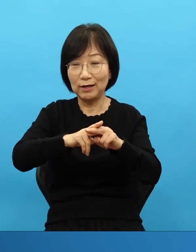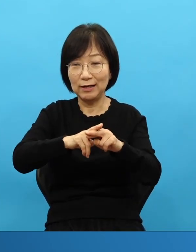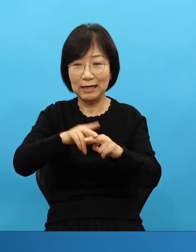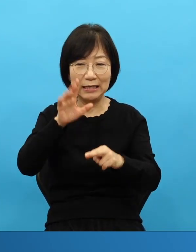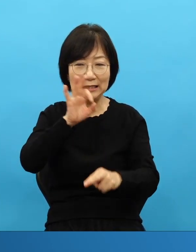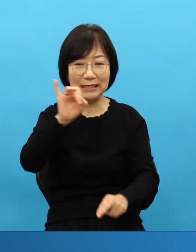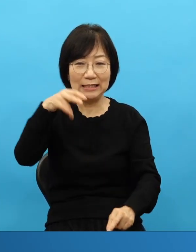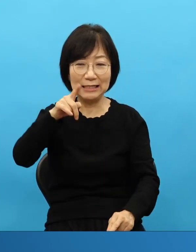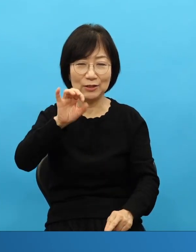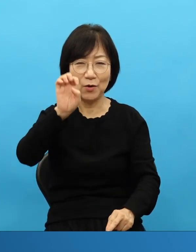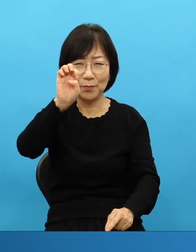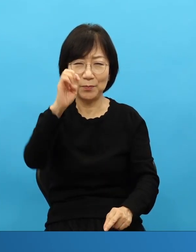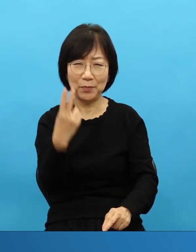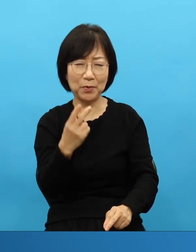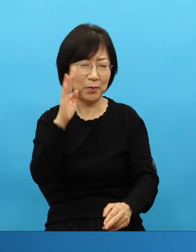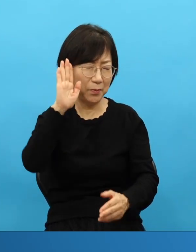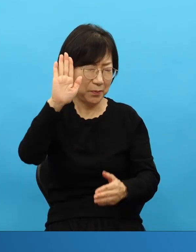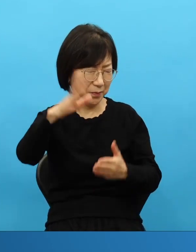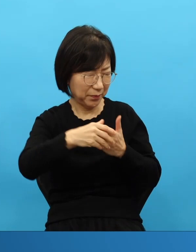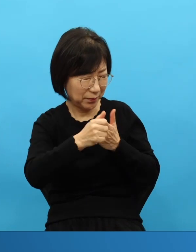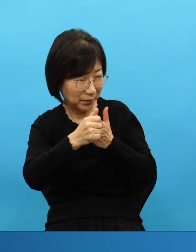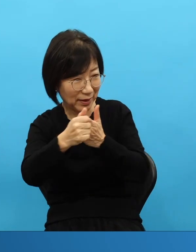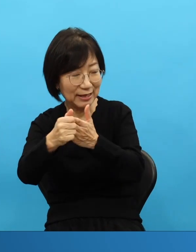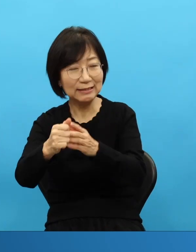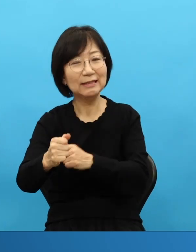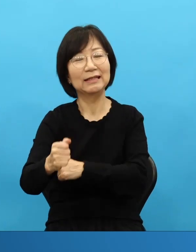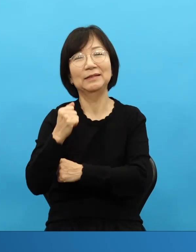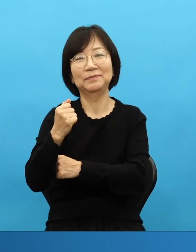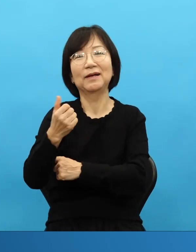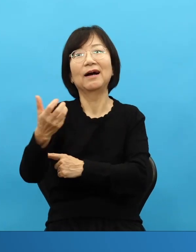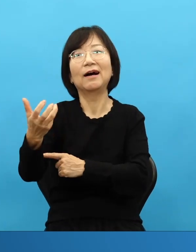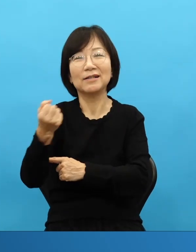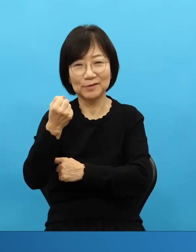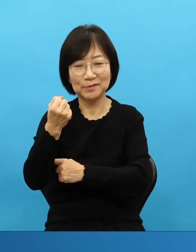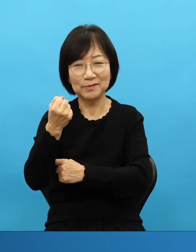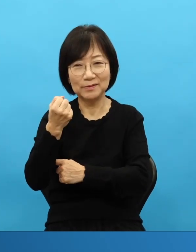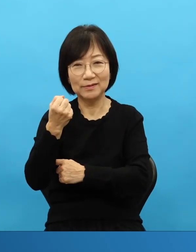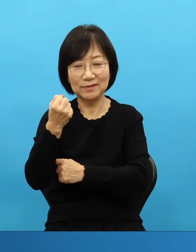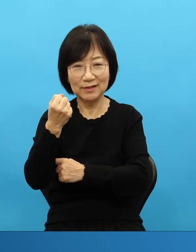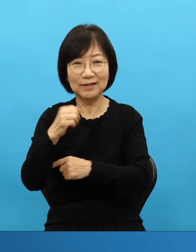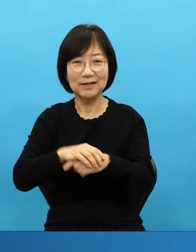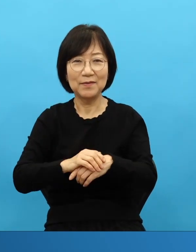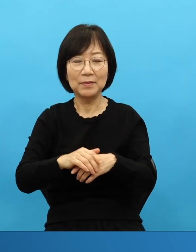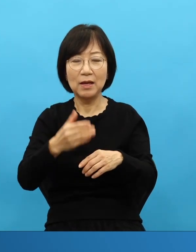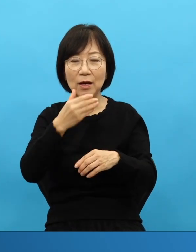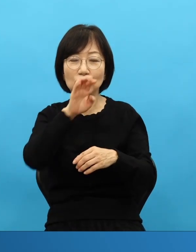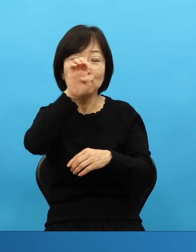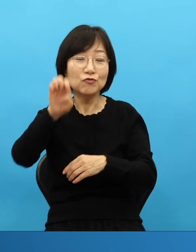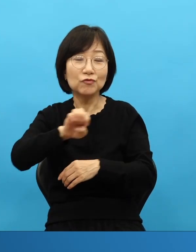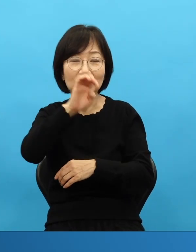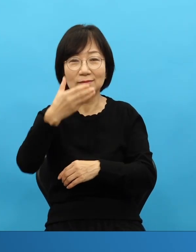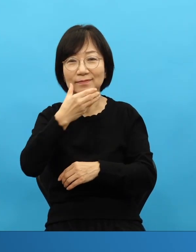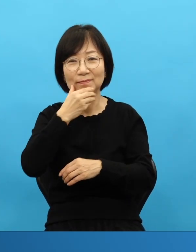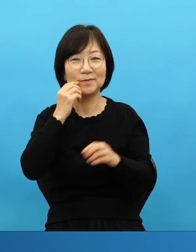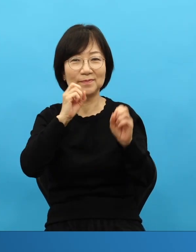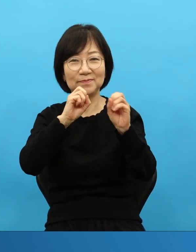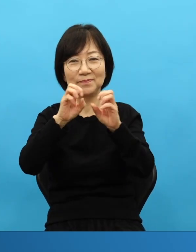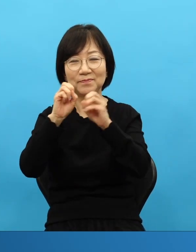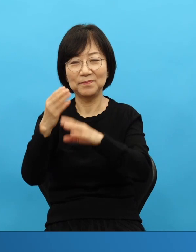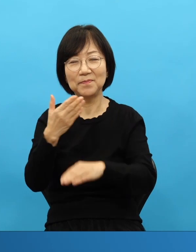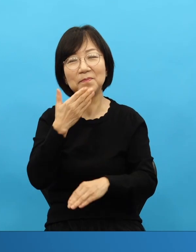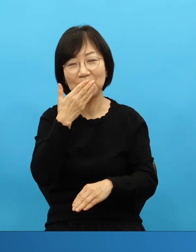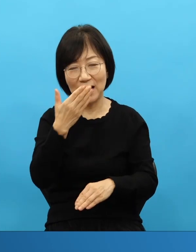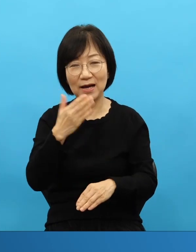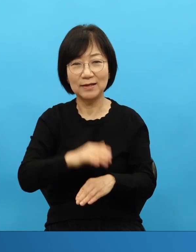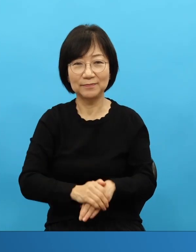가능합니다. And it's possible with the throne's guideposts. 여러분 때문에 역사에 날 겁니다. And because of you, works will 우리는 arise. 시대 축복도 받았고요. We have received the